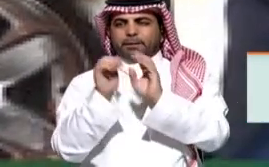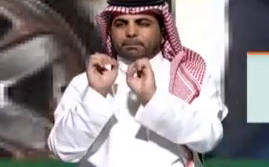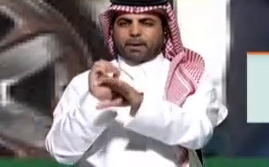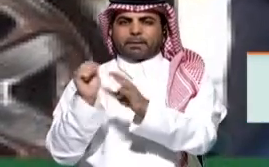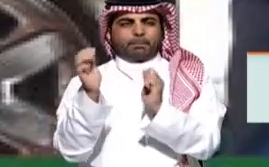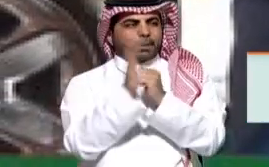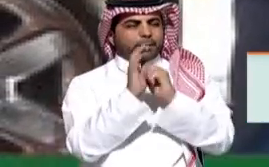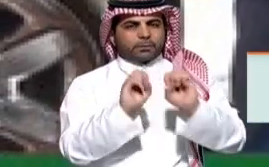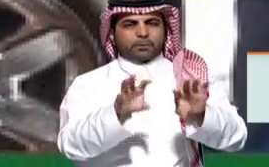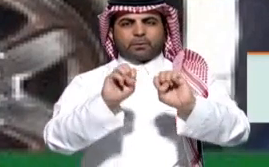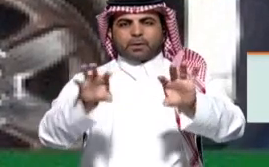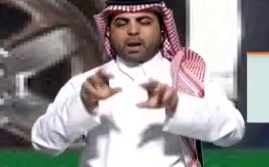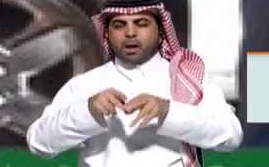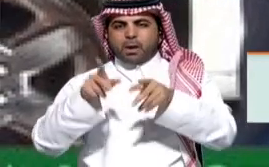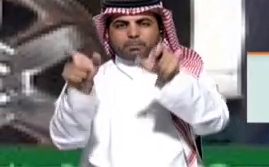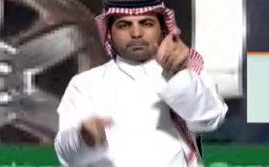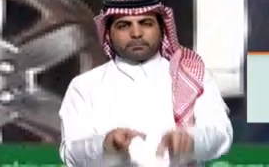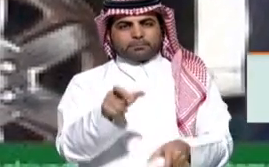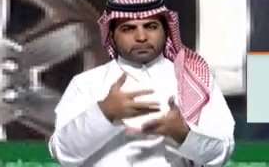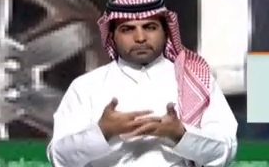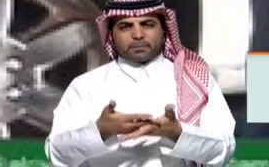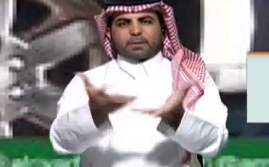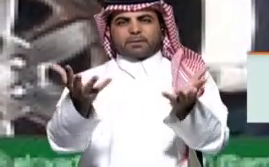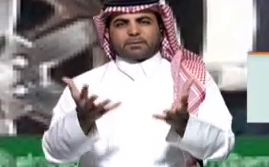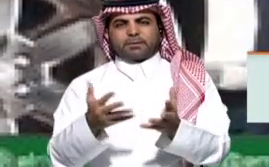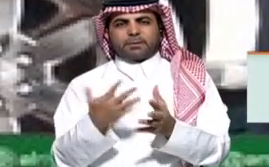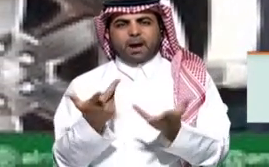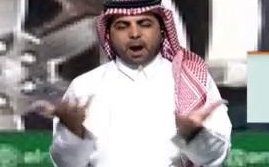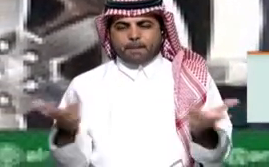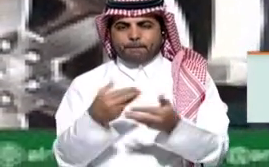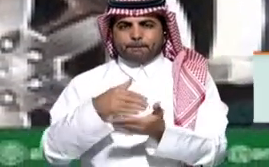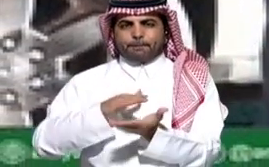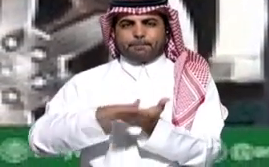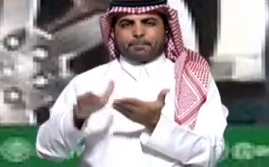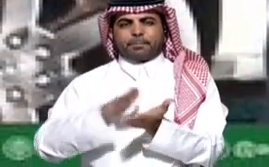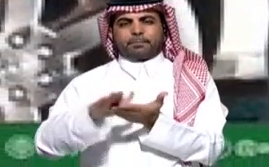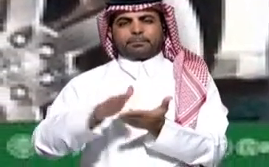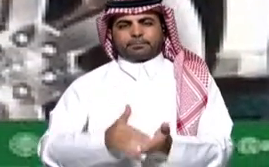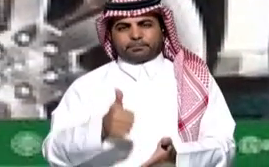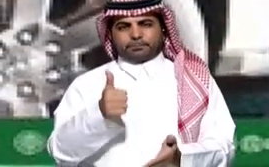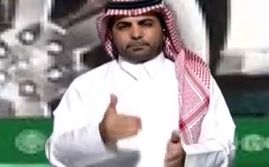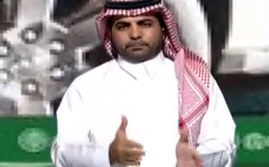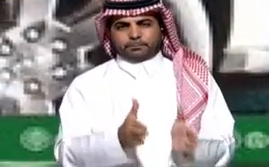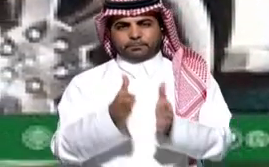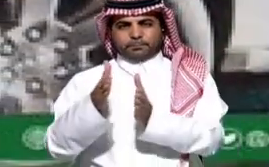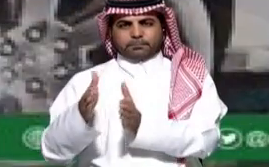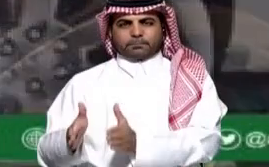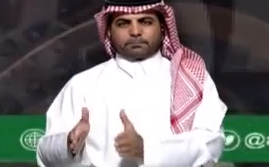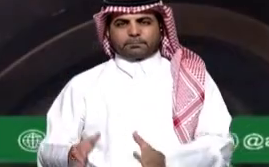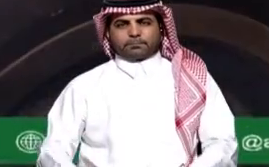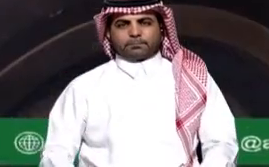أكبر شريحة ممكنة وبما يتوافق مع طاقتها الإنتاجية.